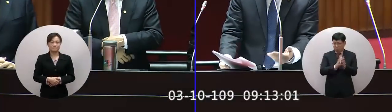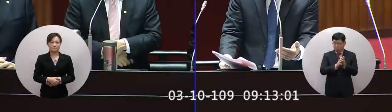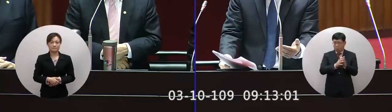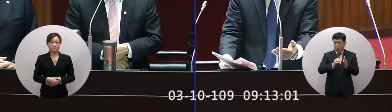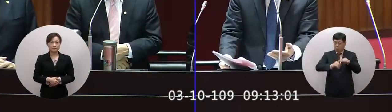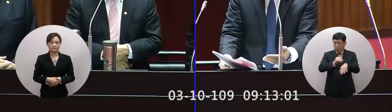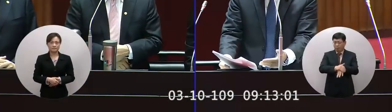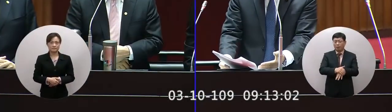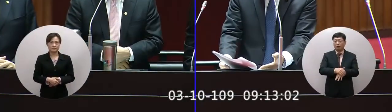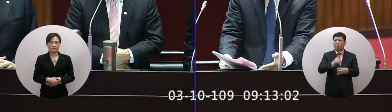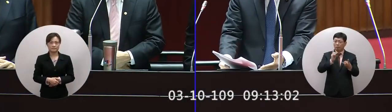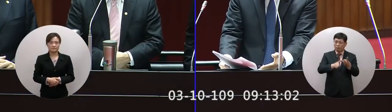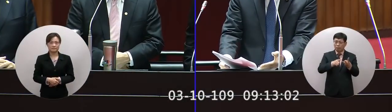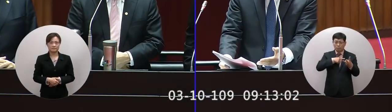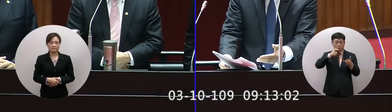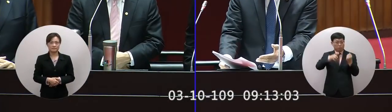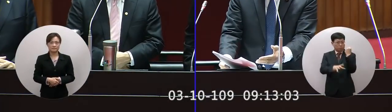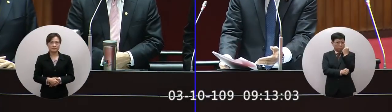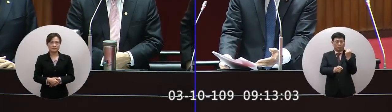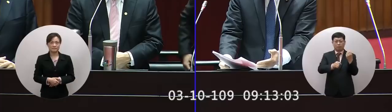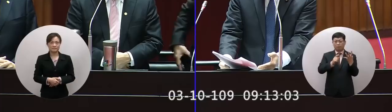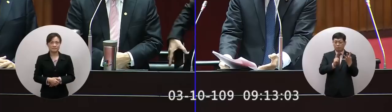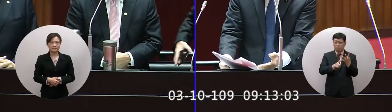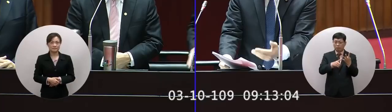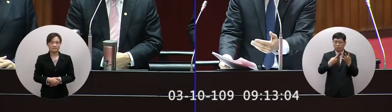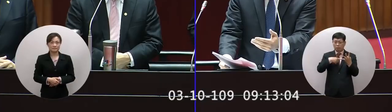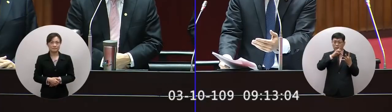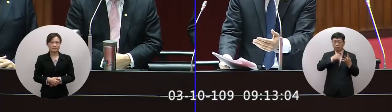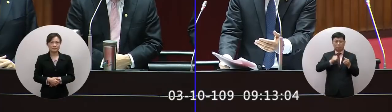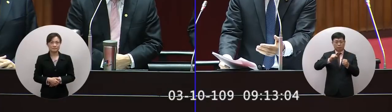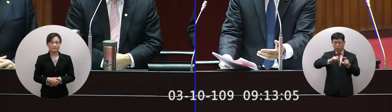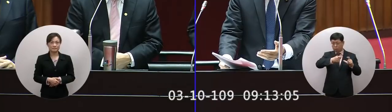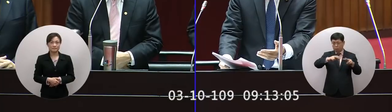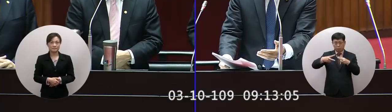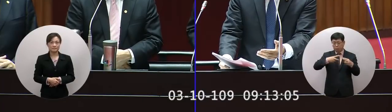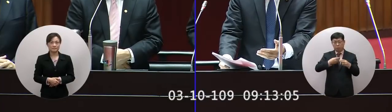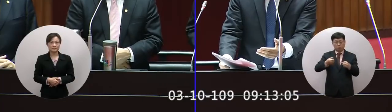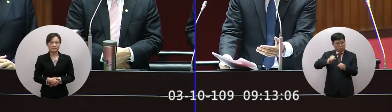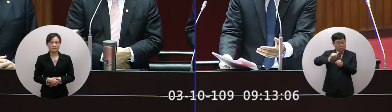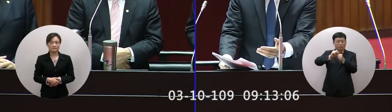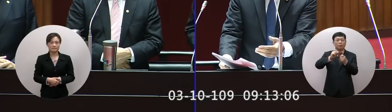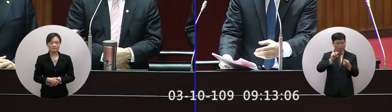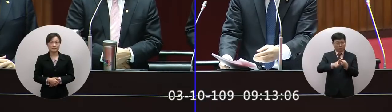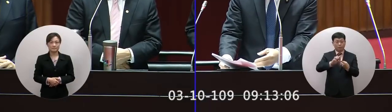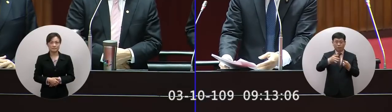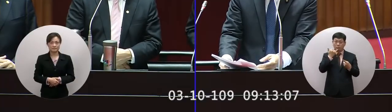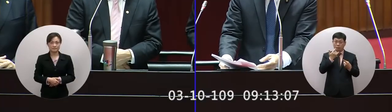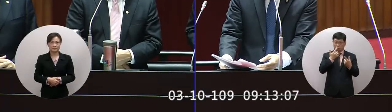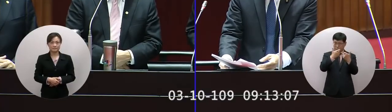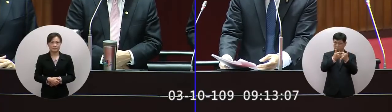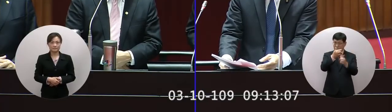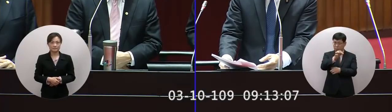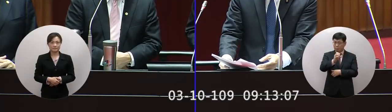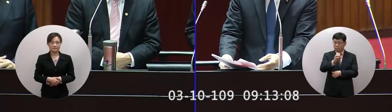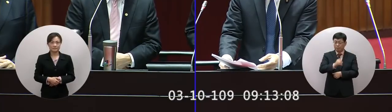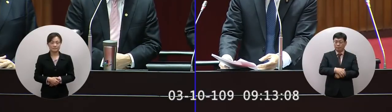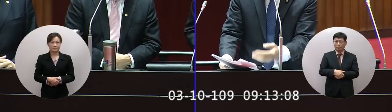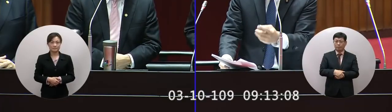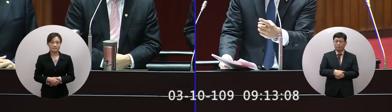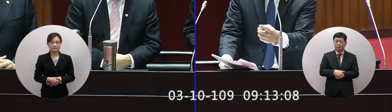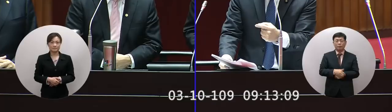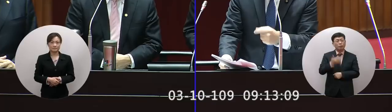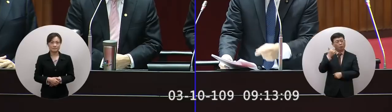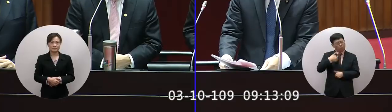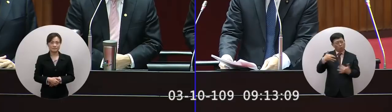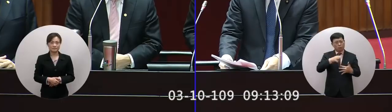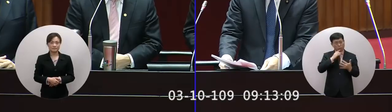影，对不对？然后固本强身，加强攻坚，这都对，可是能不能对症下药？